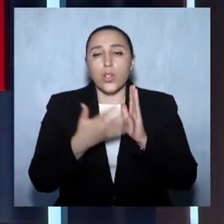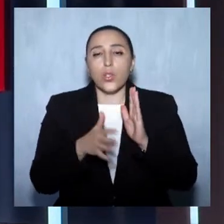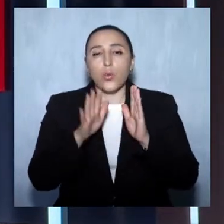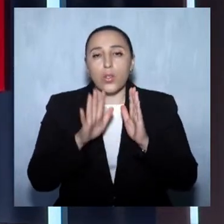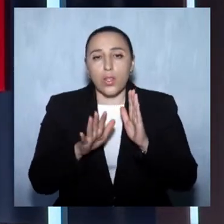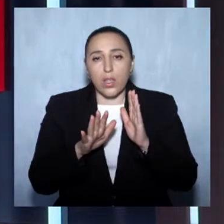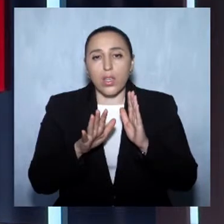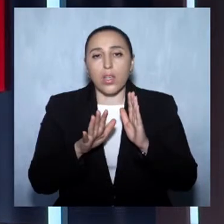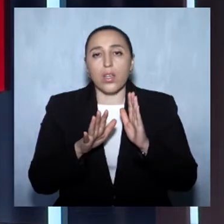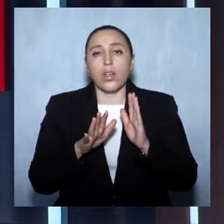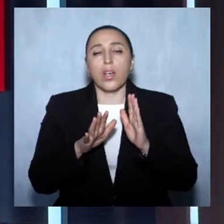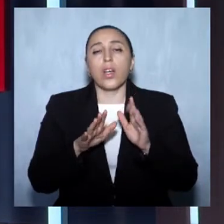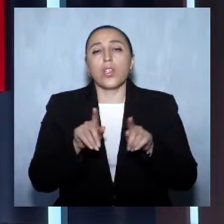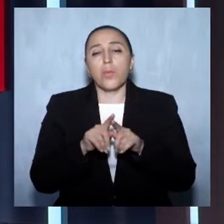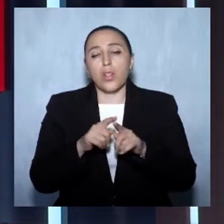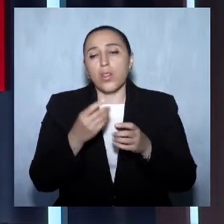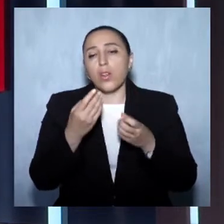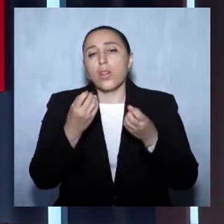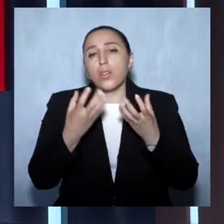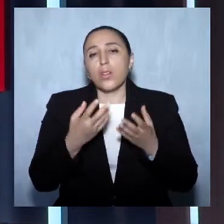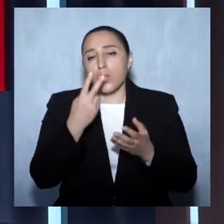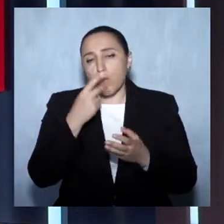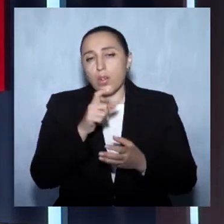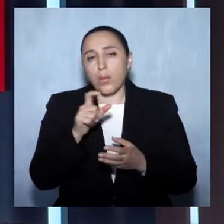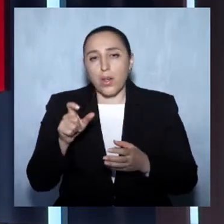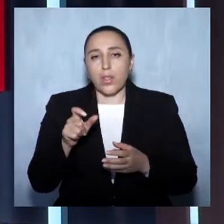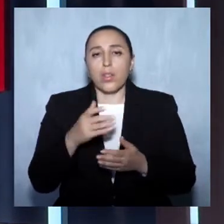թվում նաեւ քաղաքացիական անձինք են։